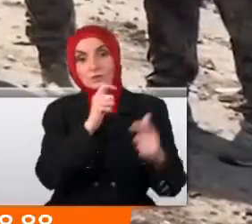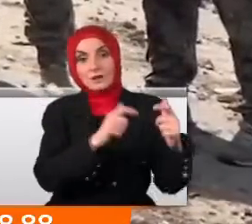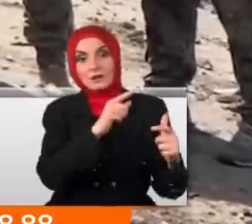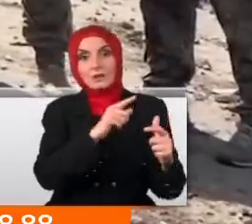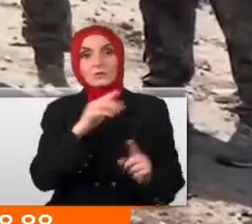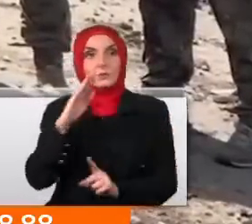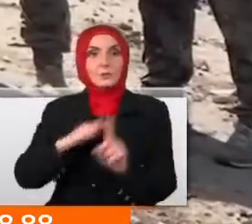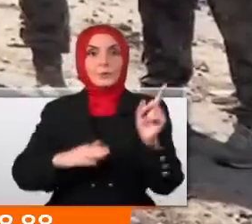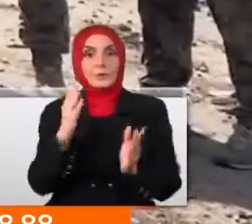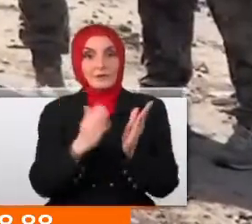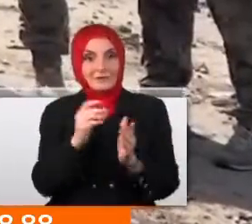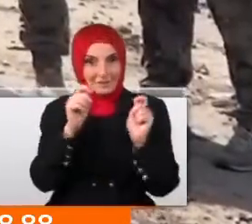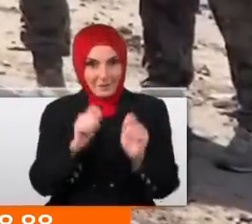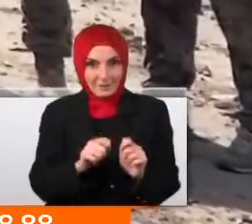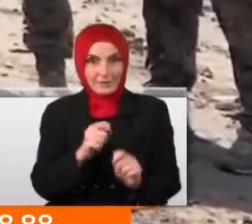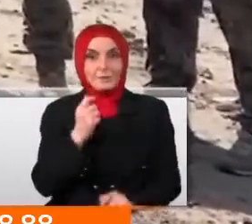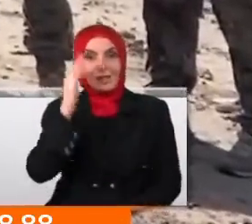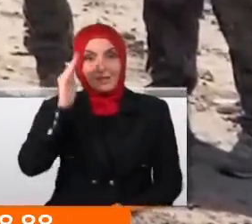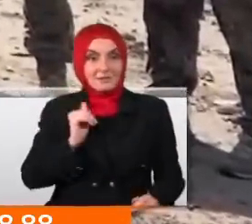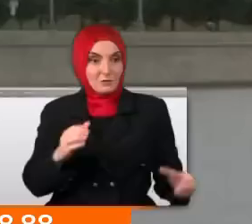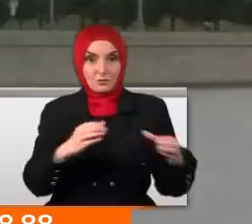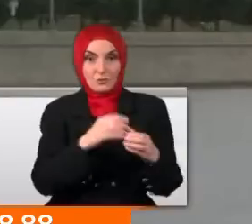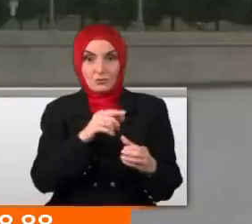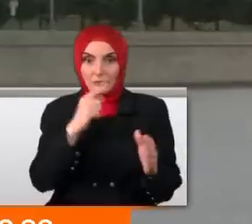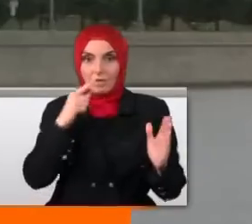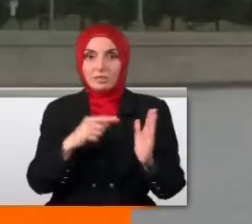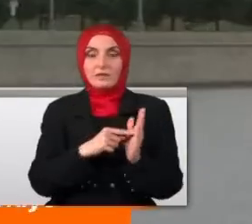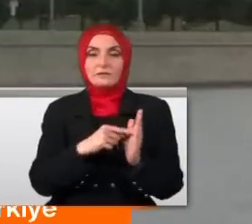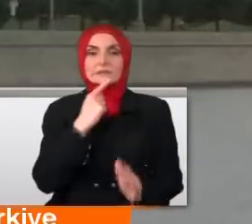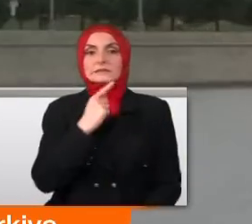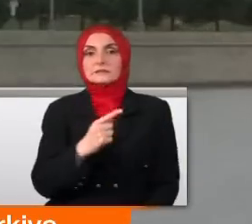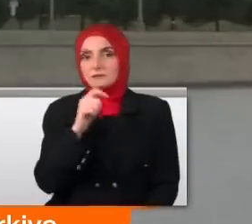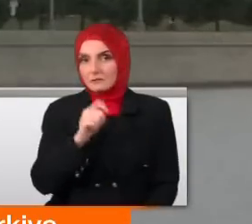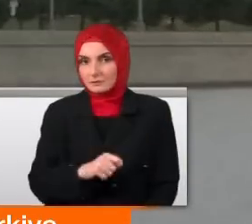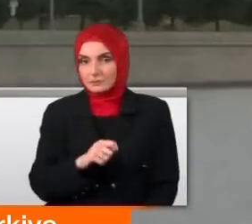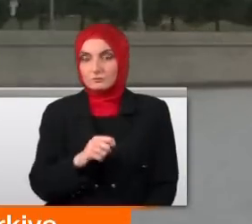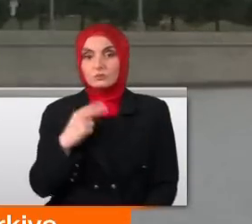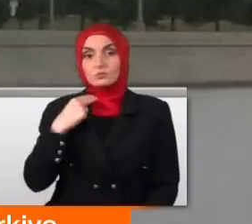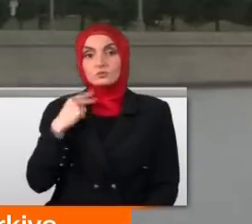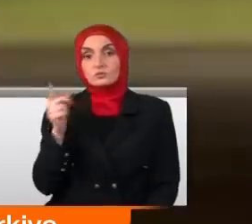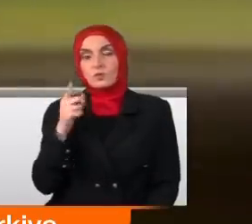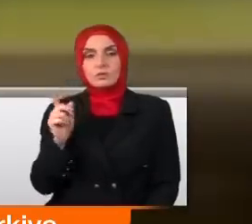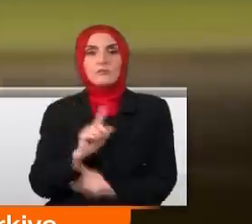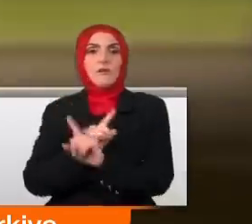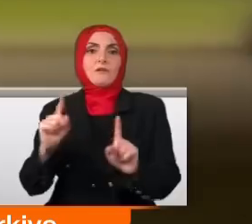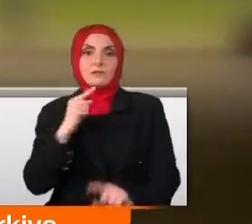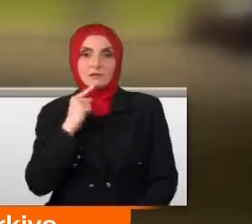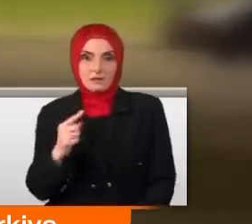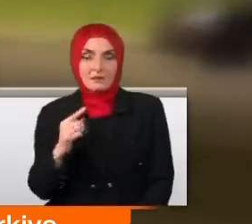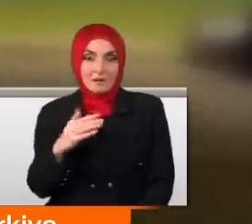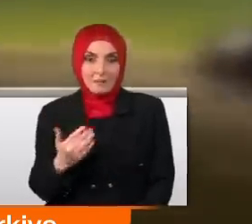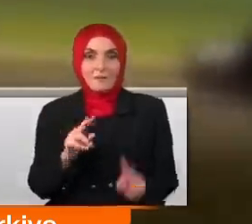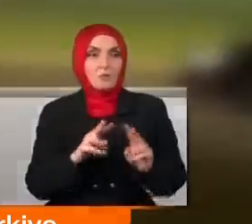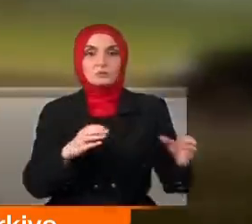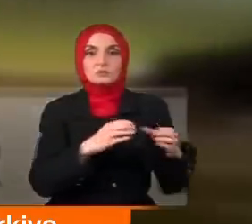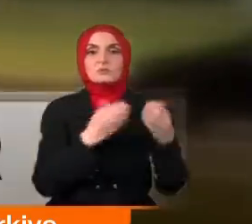paralı askerlerini hedef aldığını iddia ederek gündeme gelmişti. Moskova yalanladı ama Wagner'i ikna edemedi. İsyan çağrısıyla